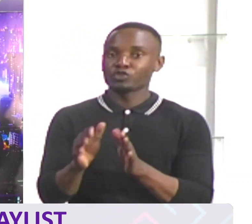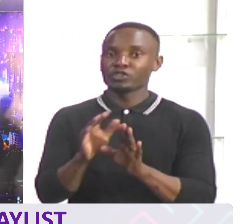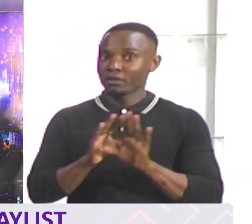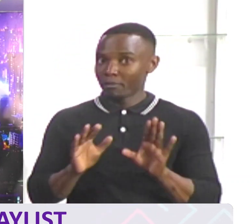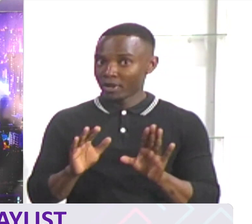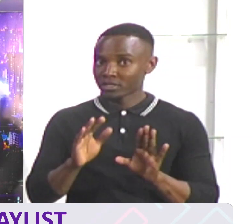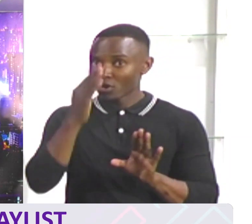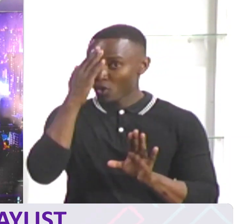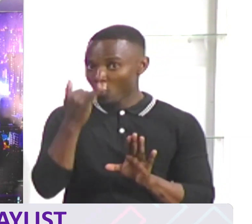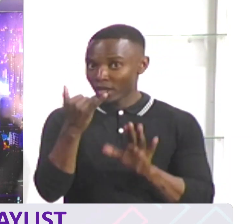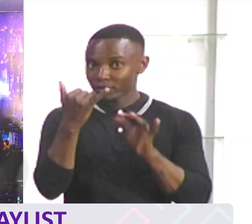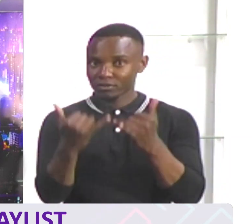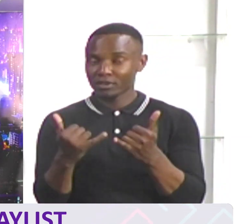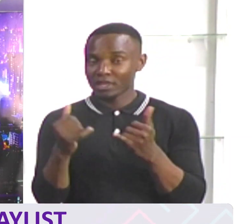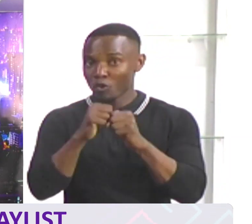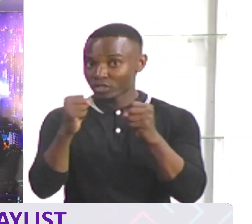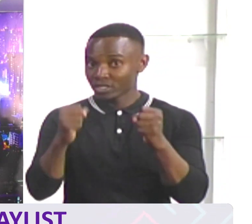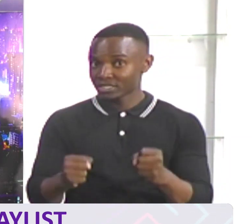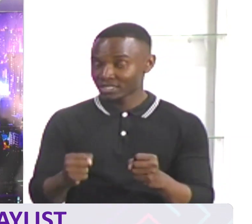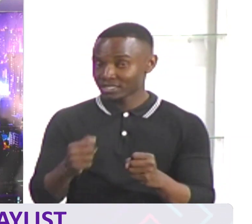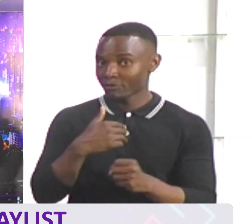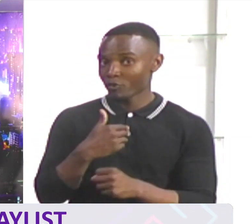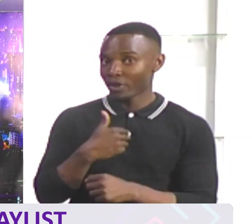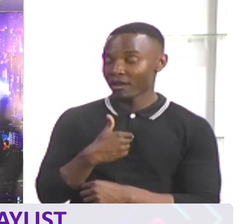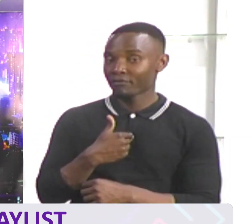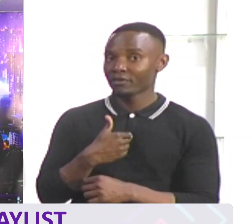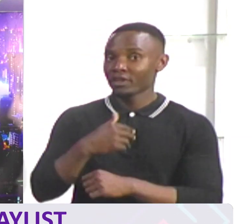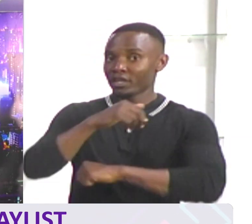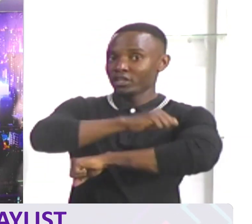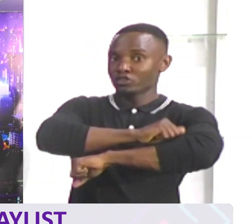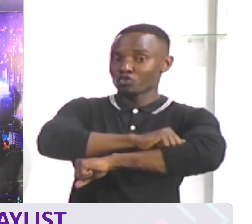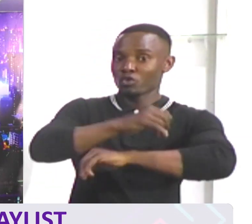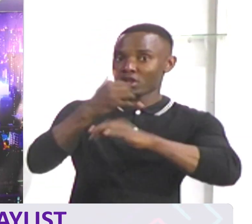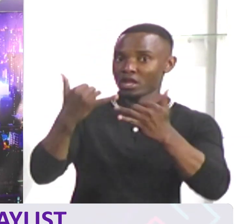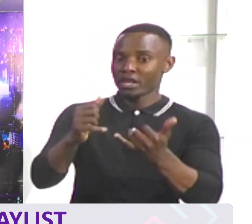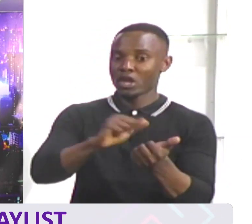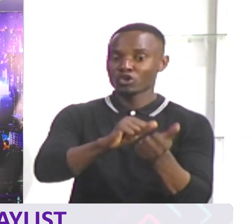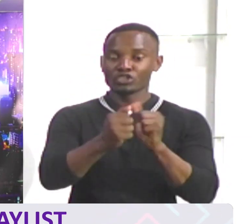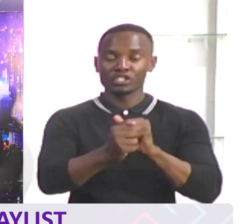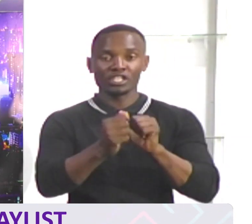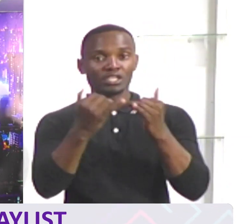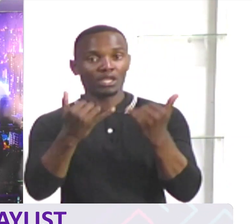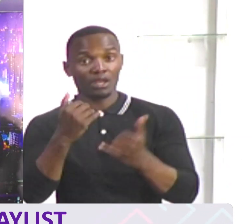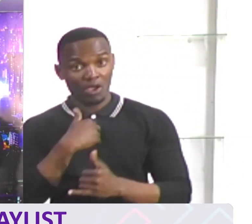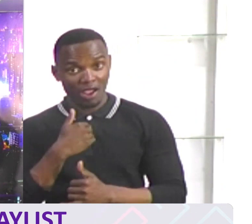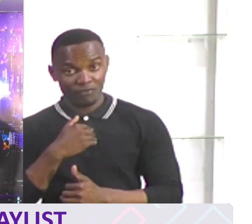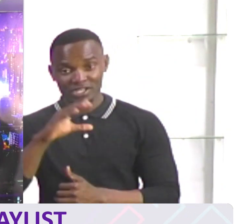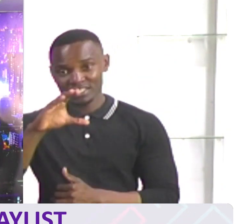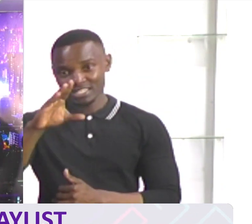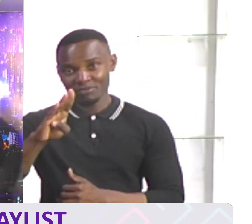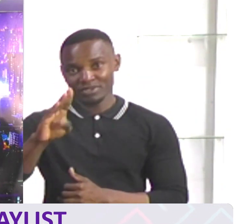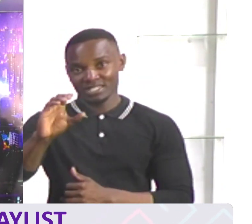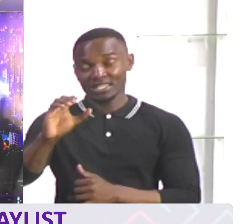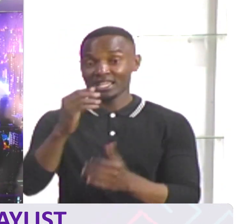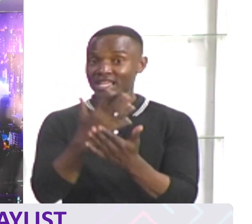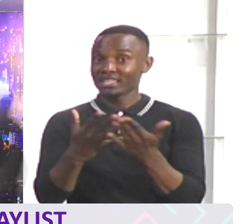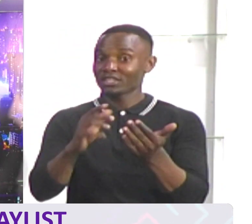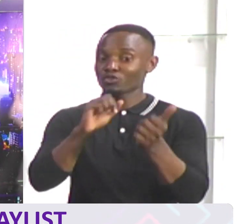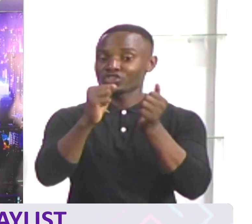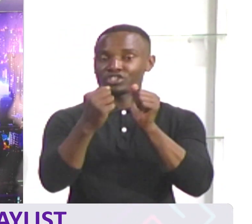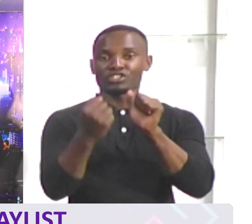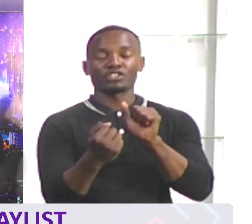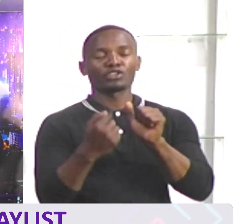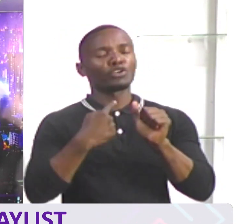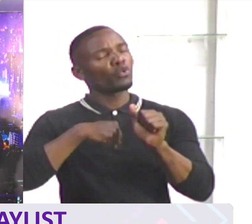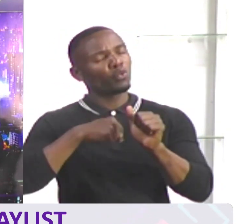Ndio. Sasa hii system tulikuwa nayo chuo sasa hii imebadilika. Sasa hii kuna ma CBC vitu zinabadilika. Vitu zinachange. So sasa hii kuna for to